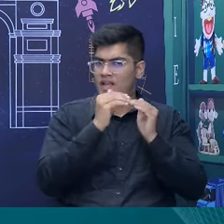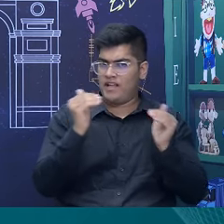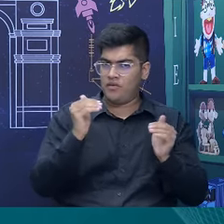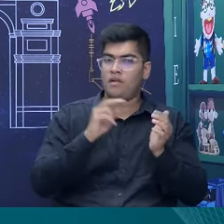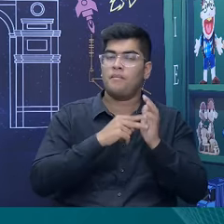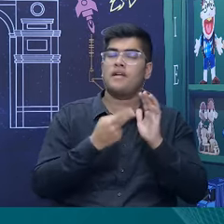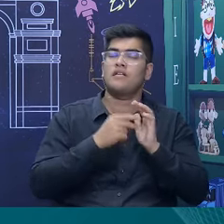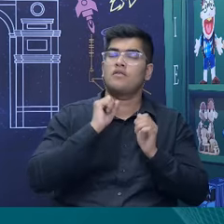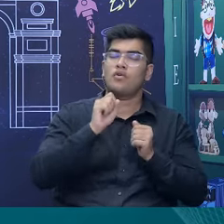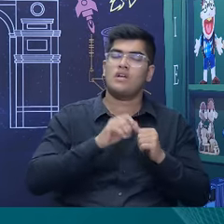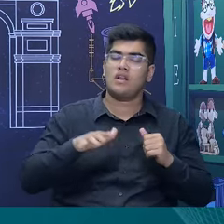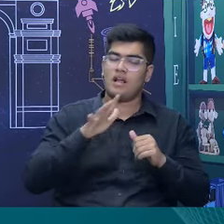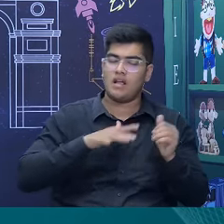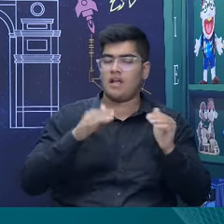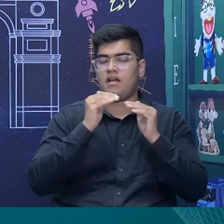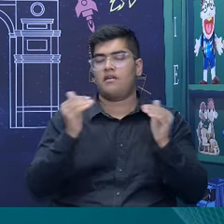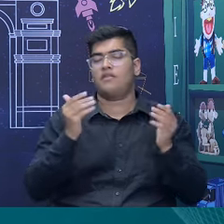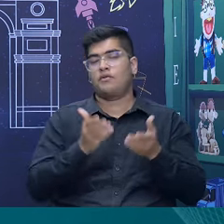दिए थे हमारे लिए तो